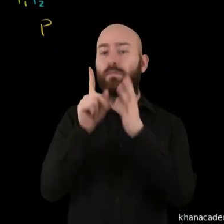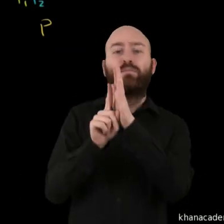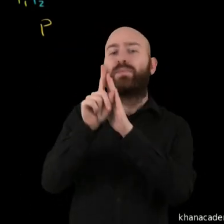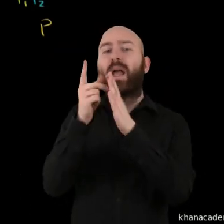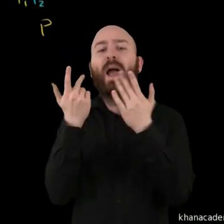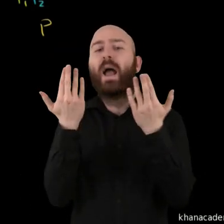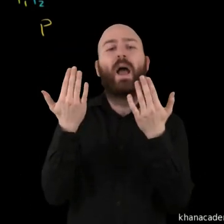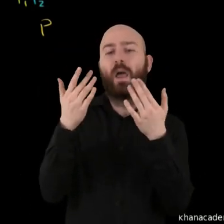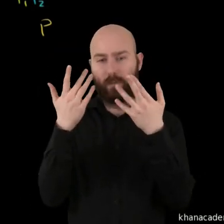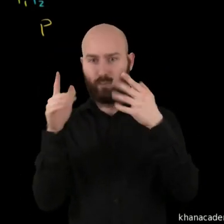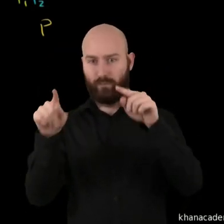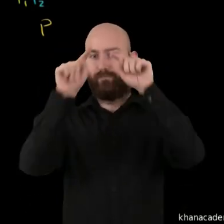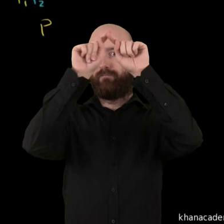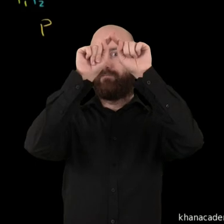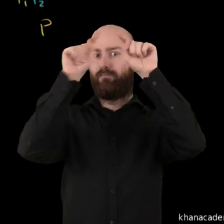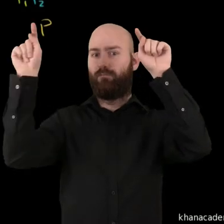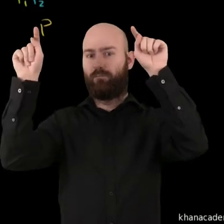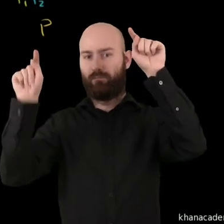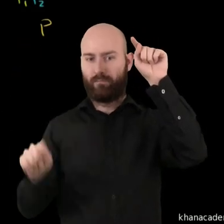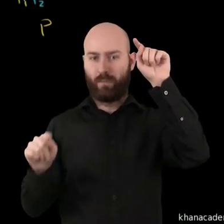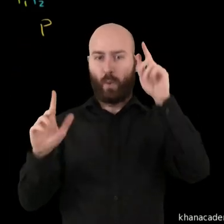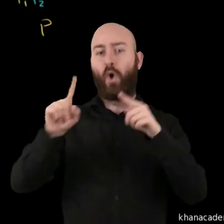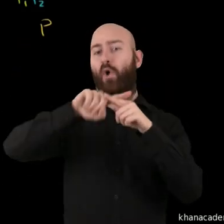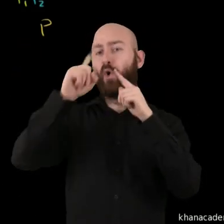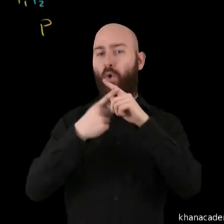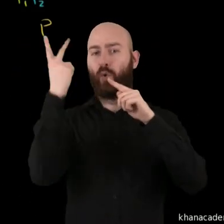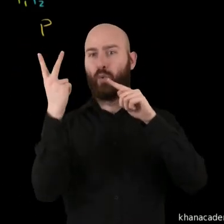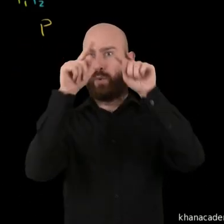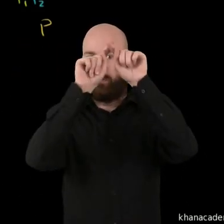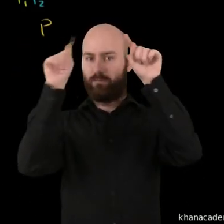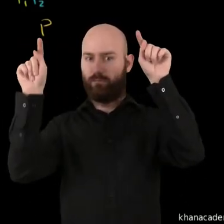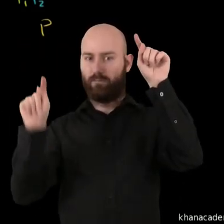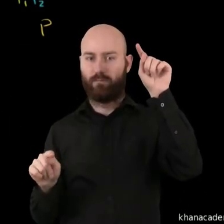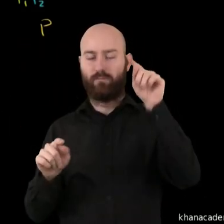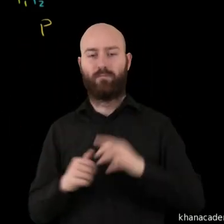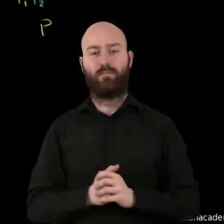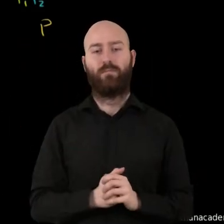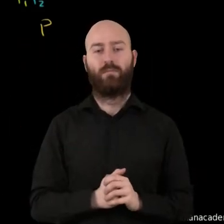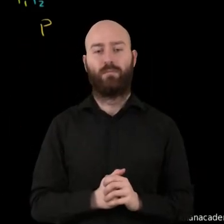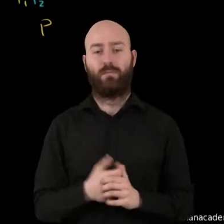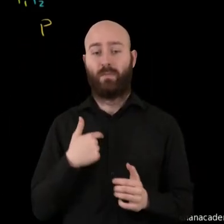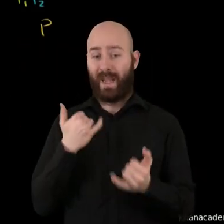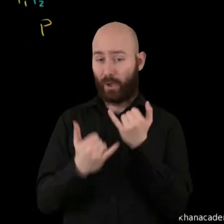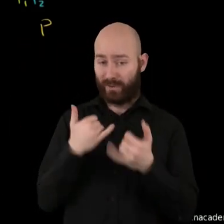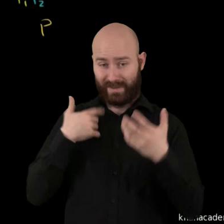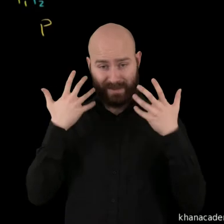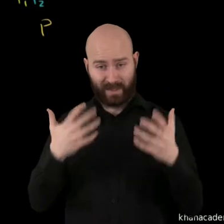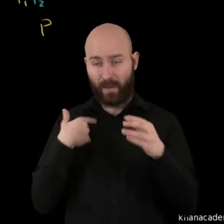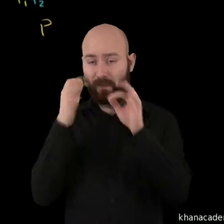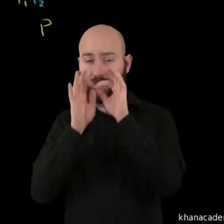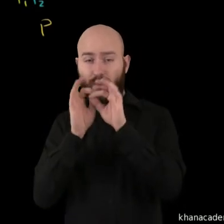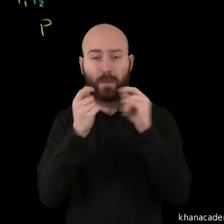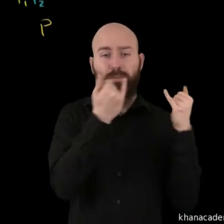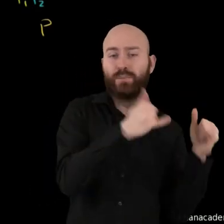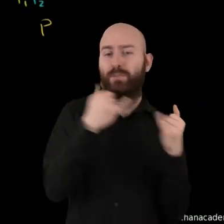Przyjmijmy, że był przyrost. Razy ilość w drugim roku. PKB w drugim roku to powierzchnia tego prostokąta. Gdybyśmy